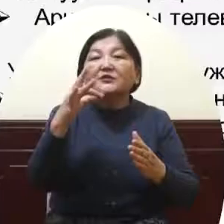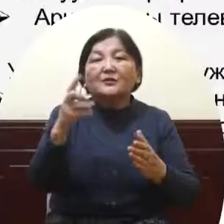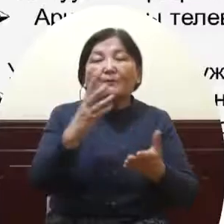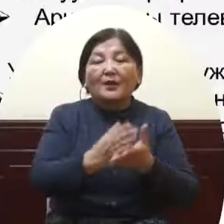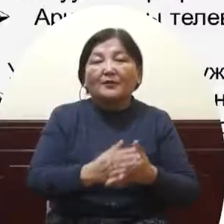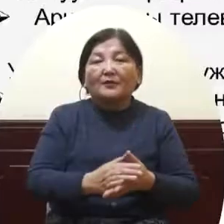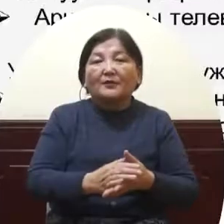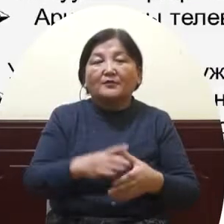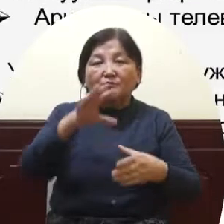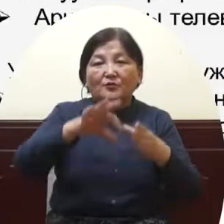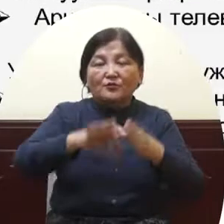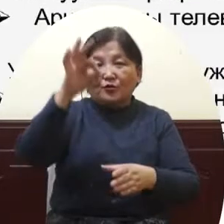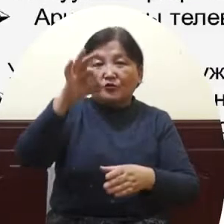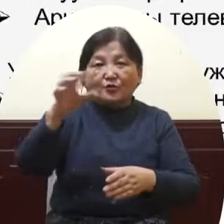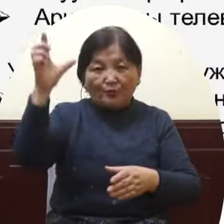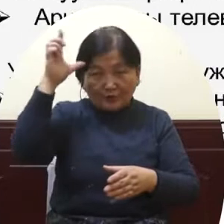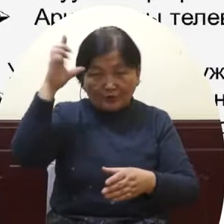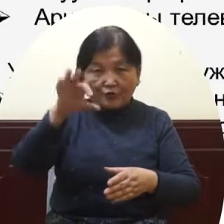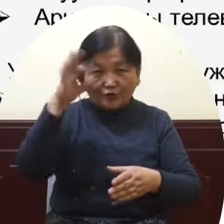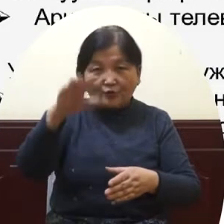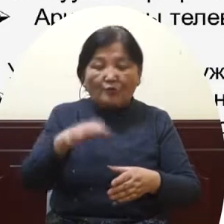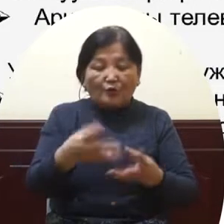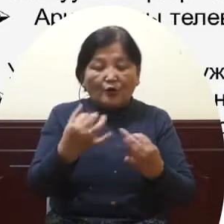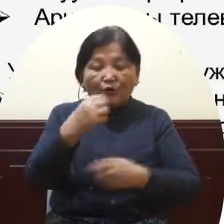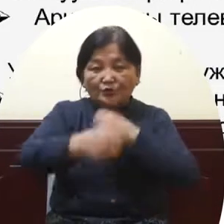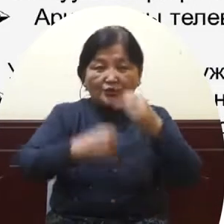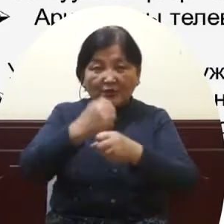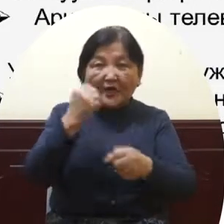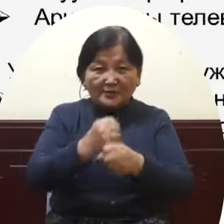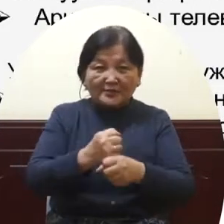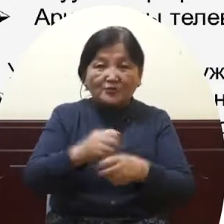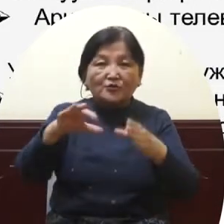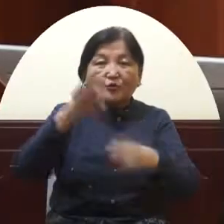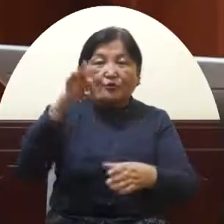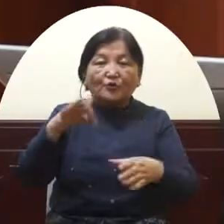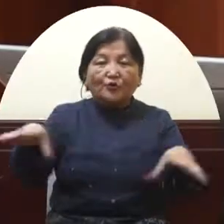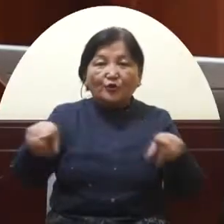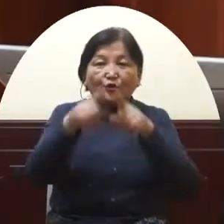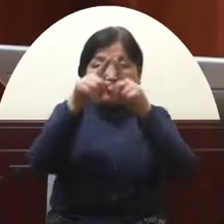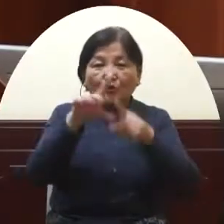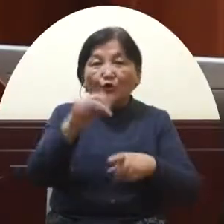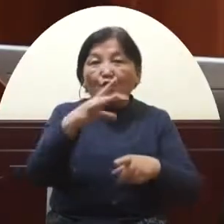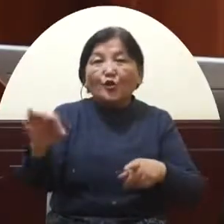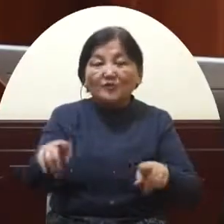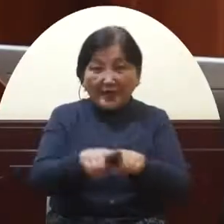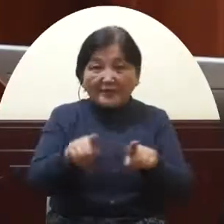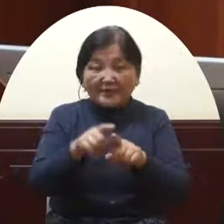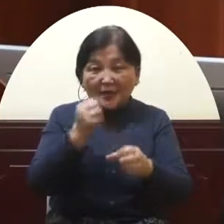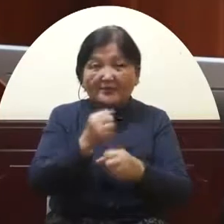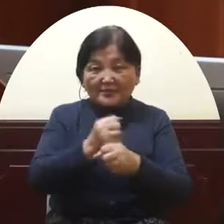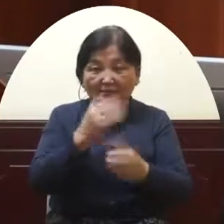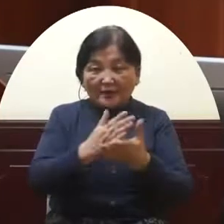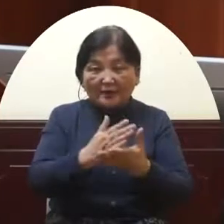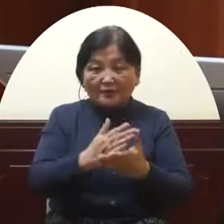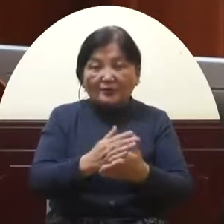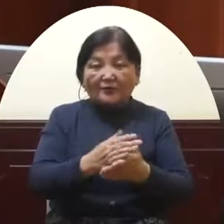Тэгээд сонгогчдын боловсролт төв энэ дээр маш их олон жил ажилласан. Сонгуулийн ерөнхий ороч гэсэн ажилласан. Гэхдээ бид нэр